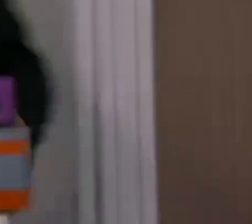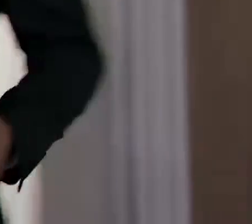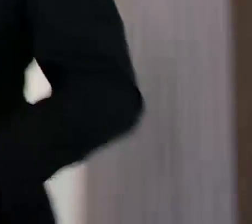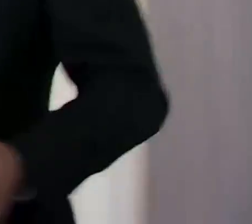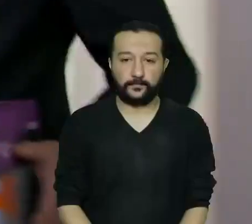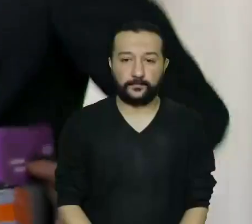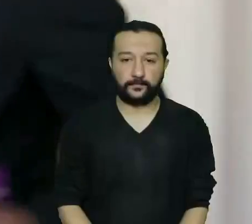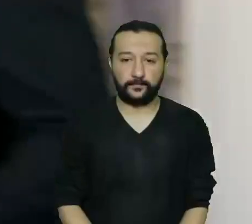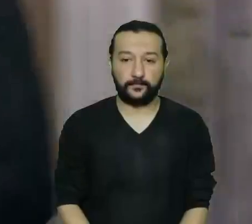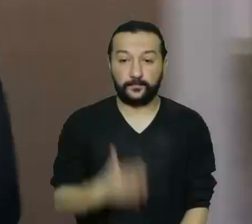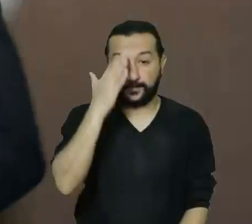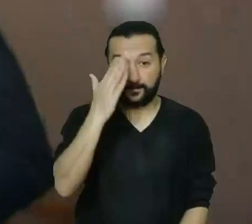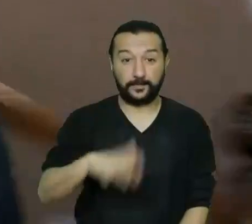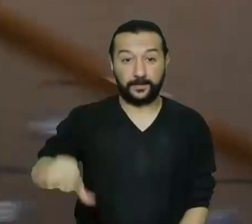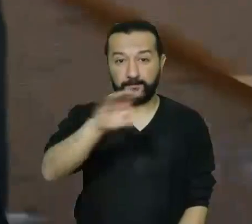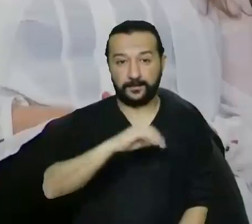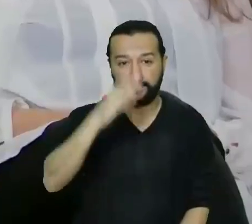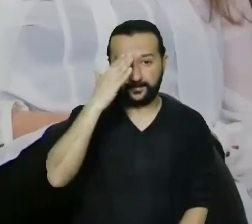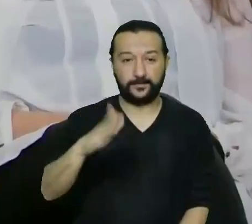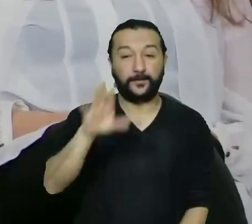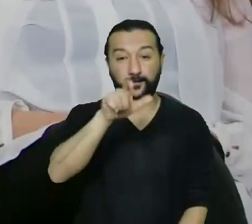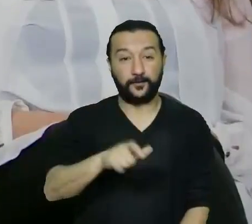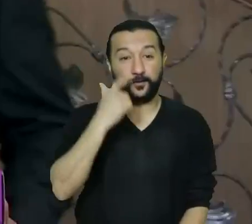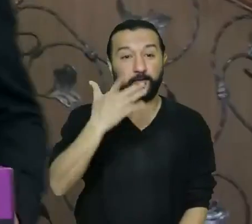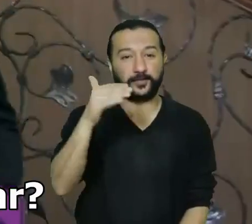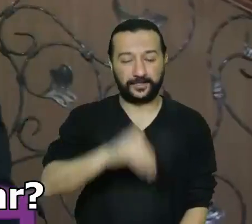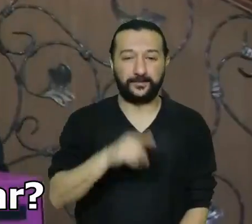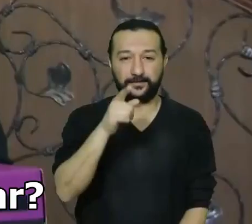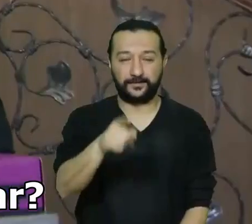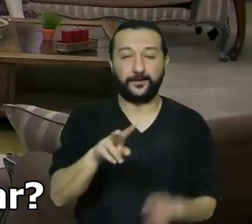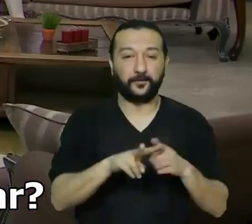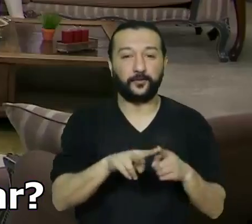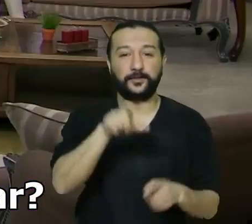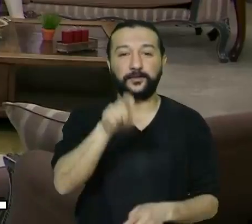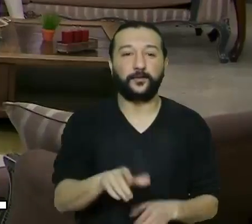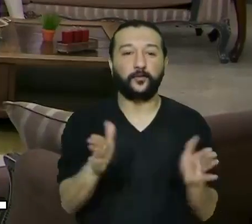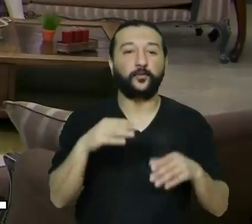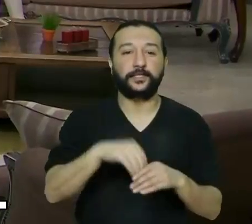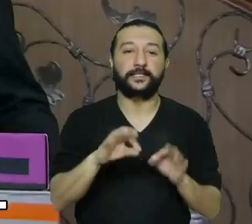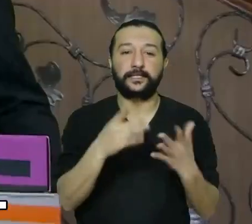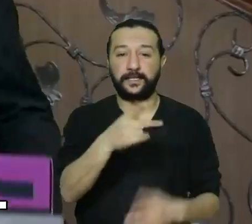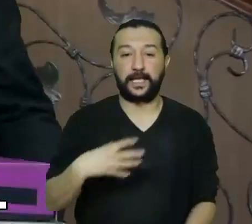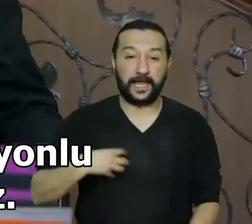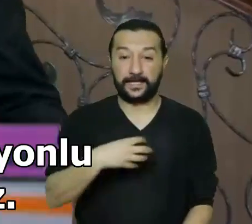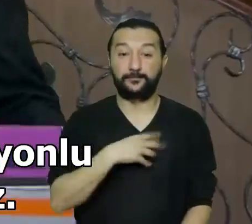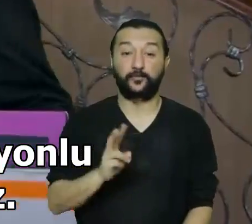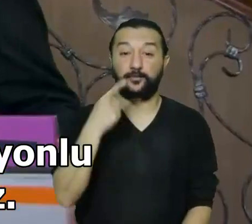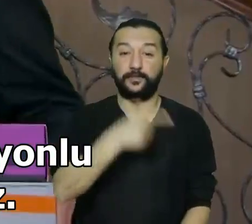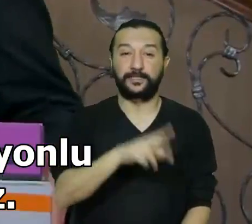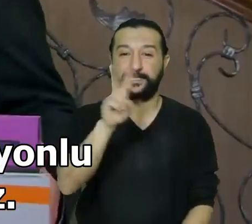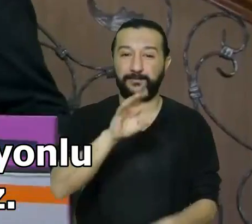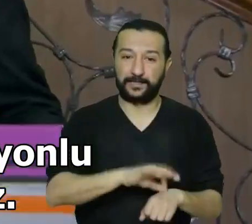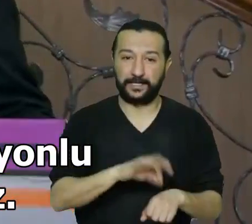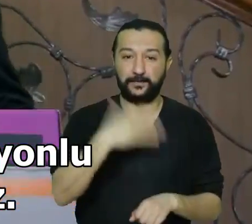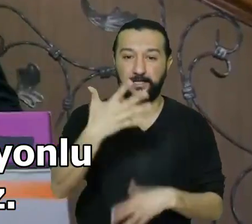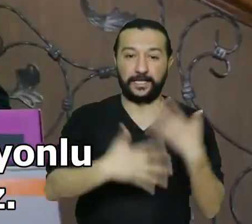bahçesi. Merhabalar herkese. Oh, hoş geldin uşağım. Nurhan'cığım nedir o kutular? Serpil Anneciğim sürpriz. Bir 20